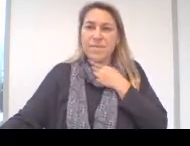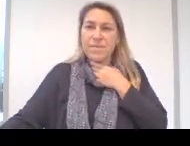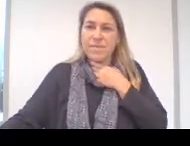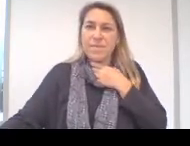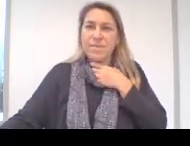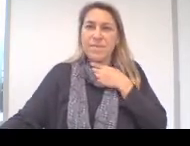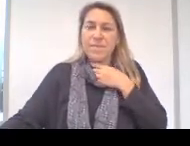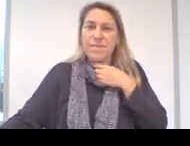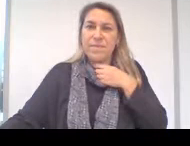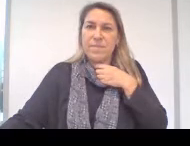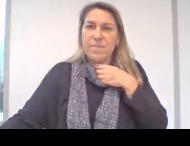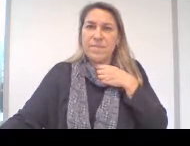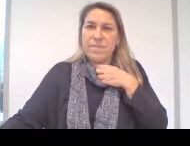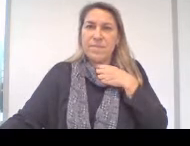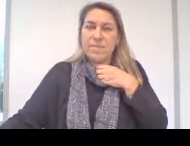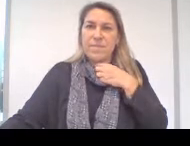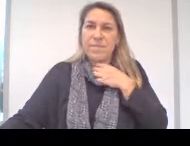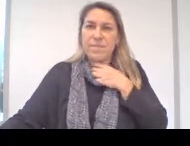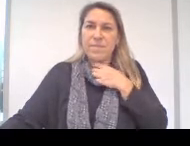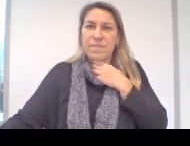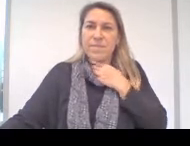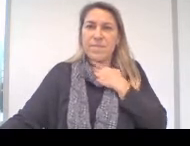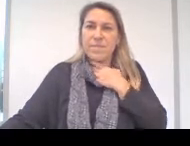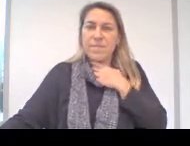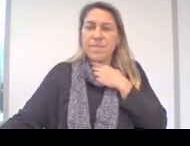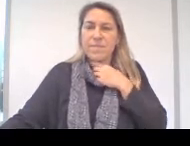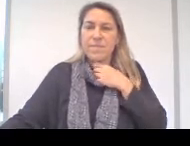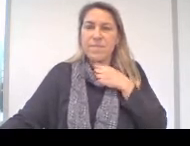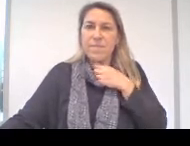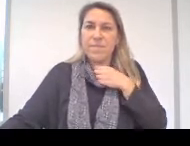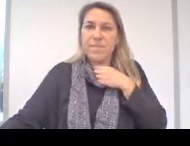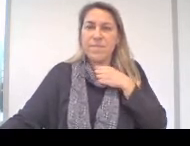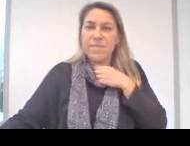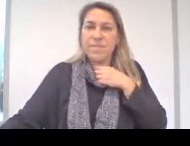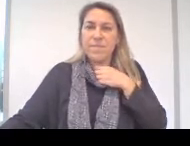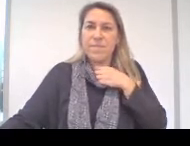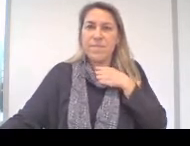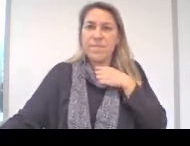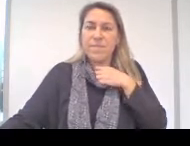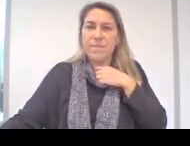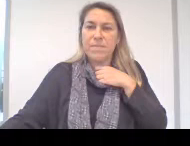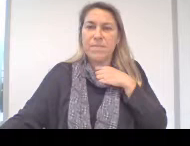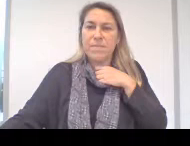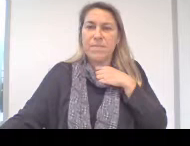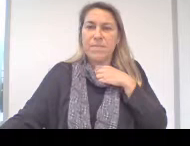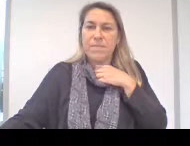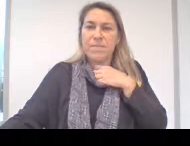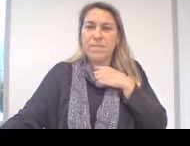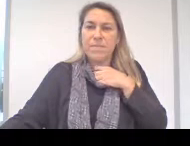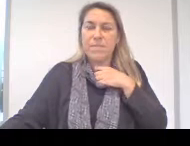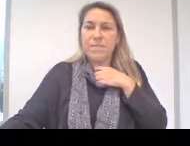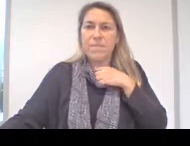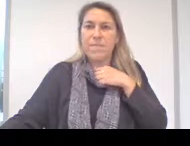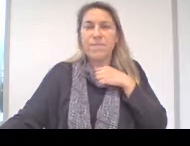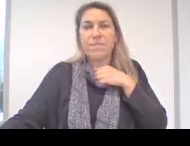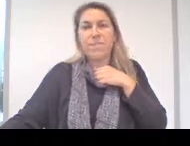horaires effectivement d'ouverture un peu stricts, faire en sorte peut-être de, de, de, de, que que la personne qui vient le soir ne soit pas le matin ou inversement. Mais il y a des contraintes